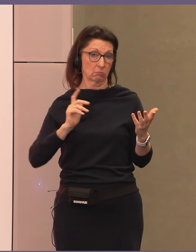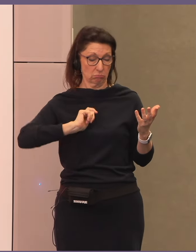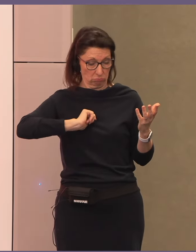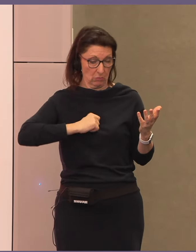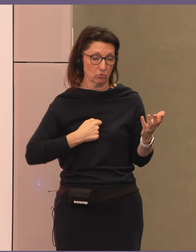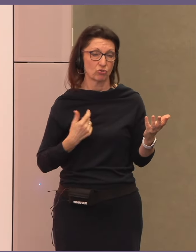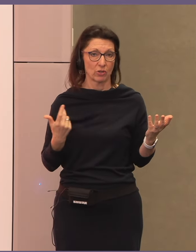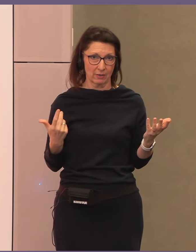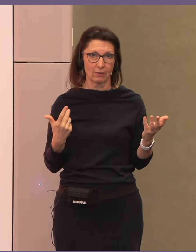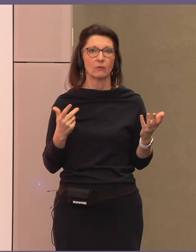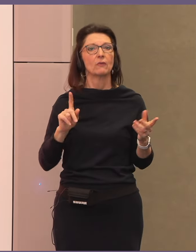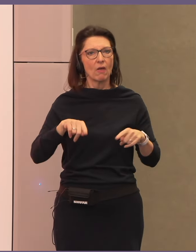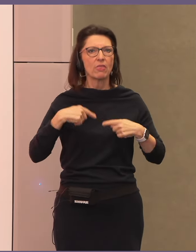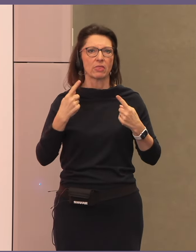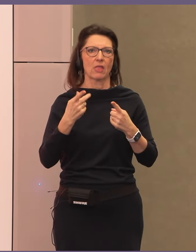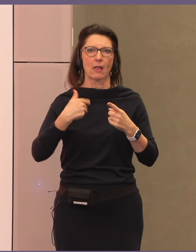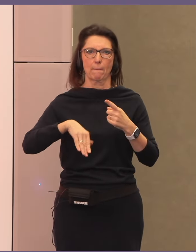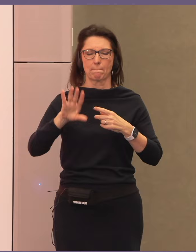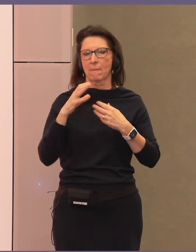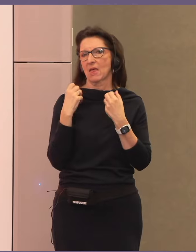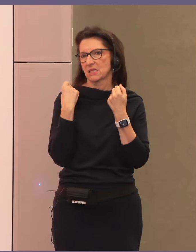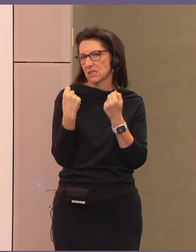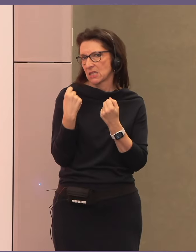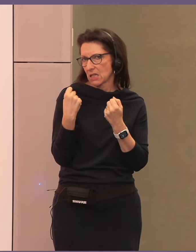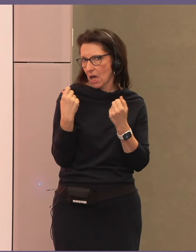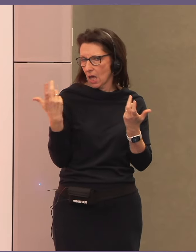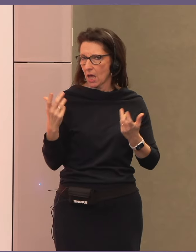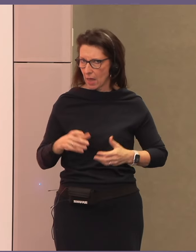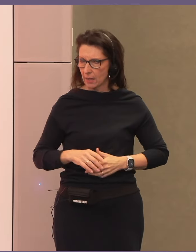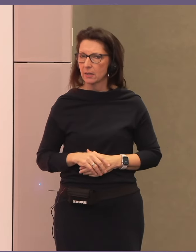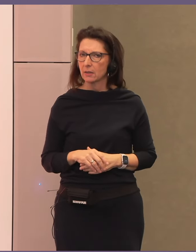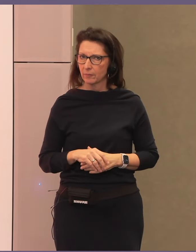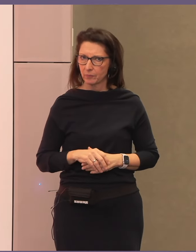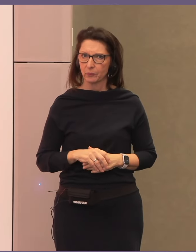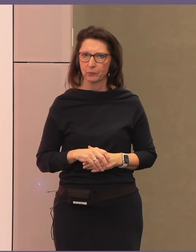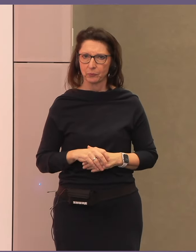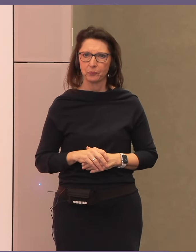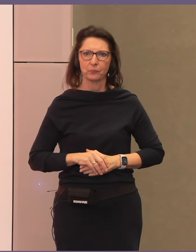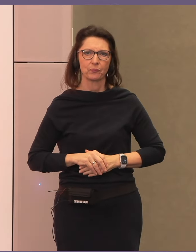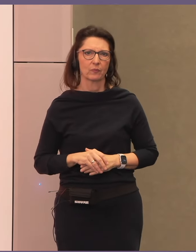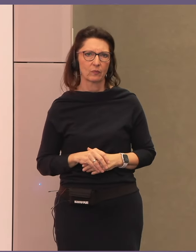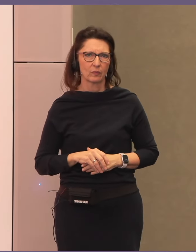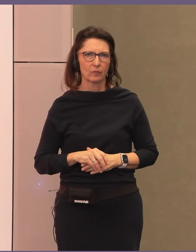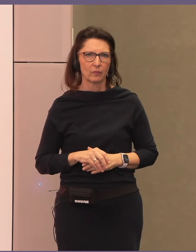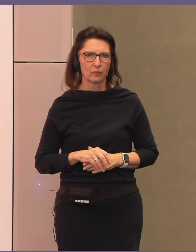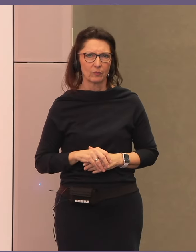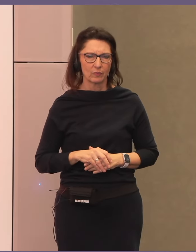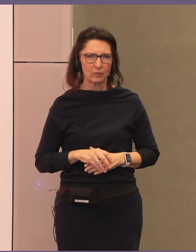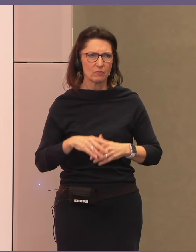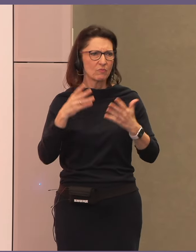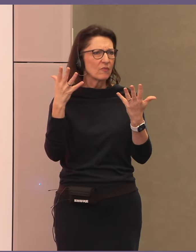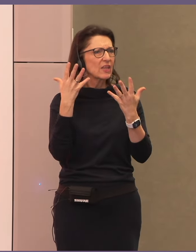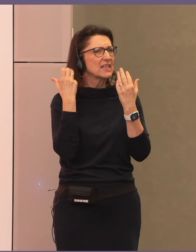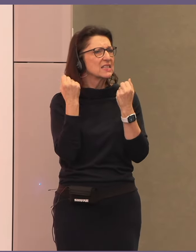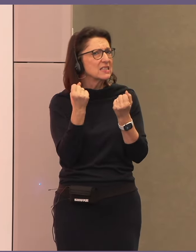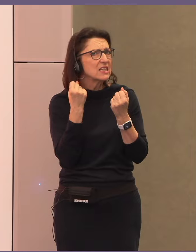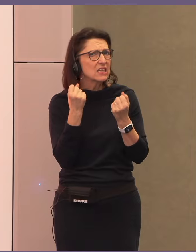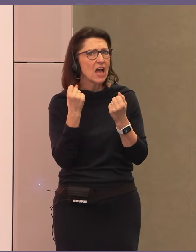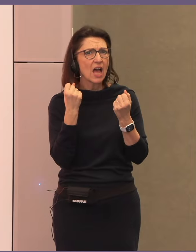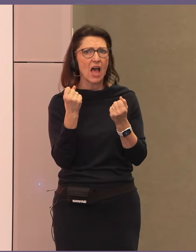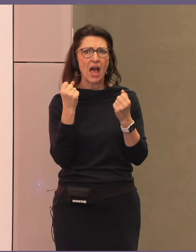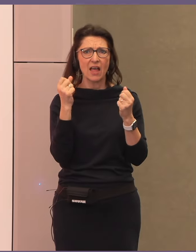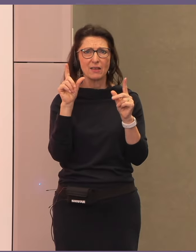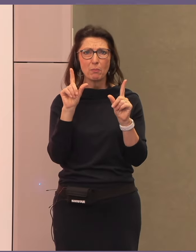Sicherheitsgedanken, diesem repressiven Sicherheitsgedanke gegenübersteht. Nämlich Sicherheit als